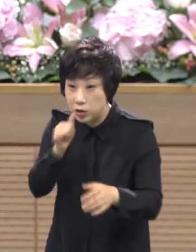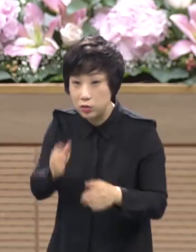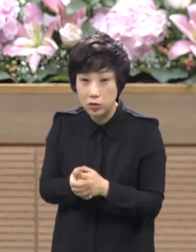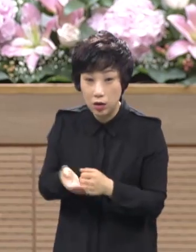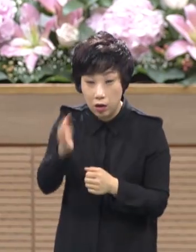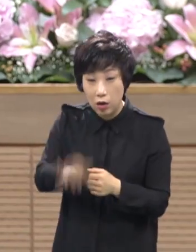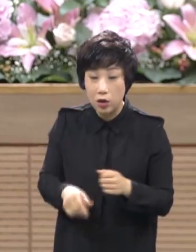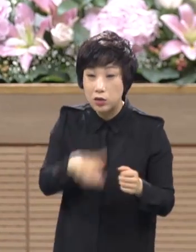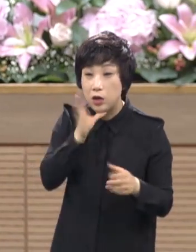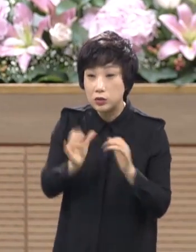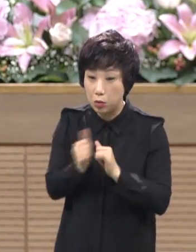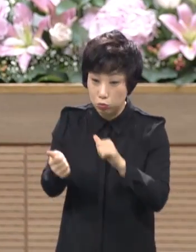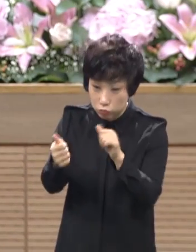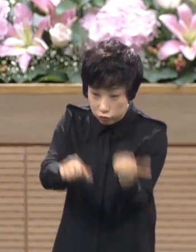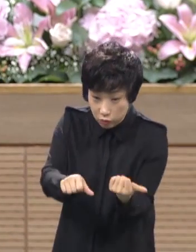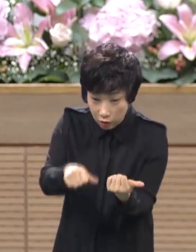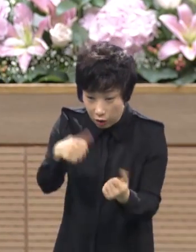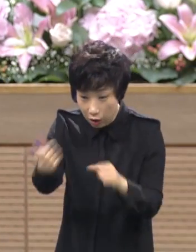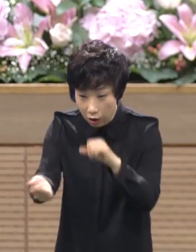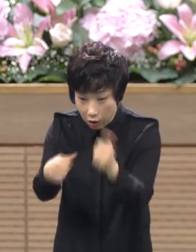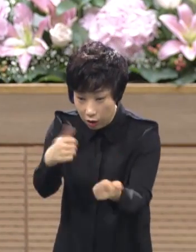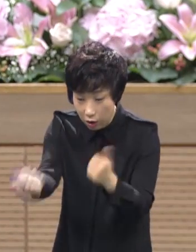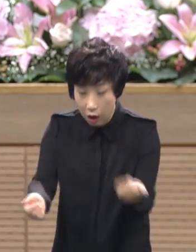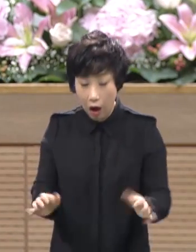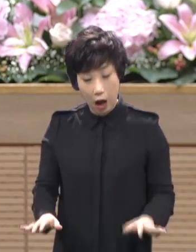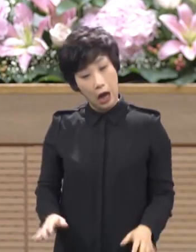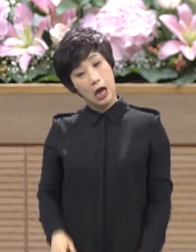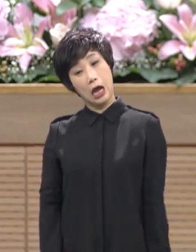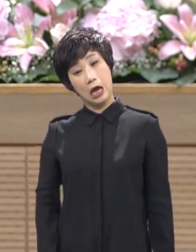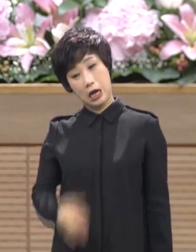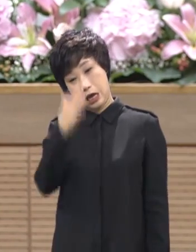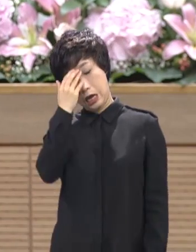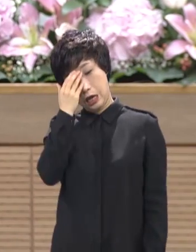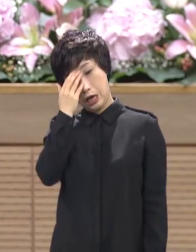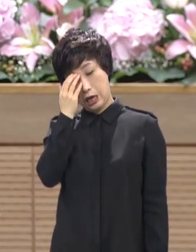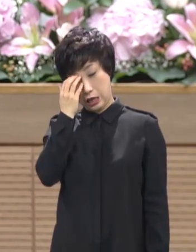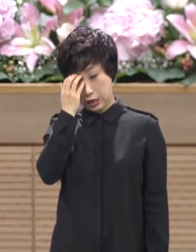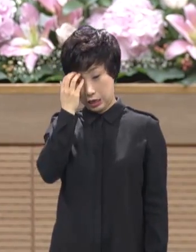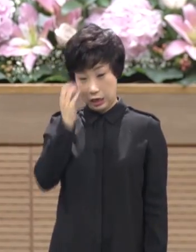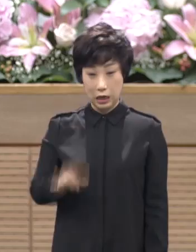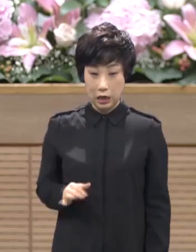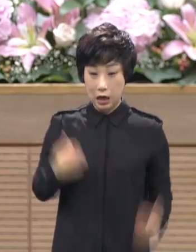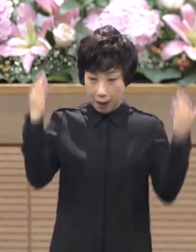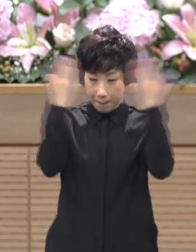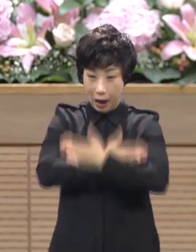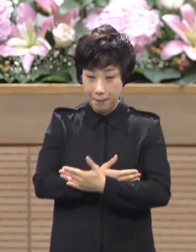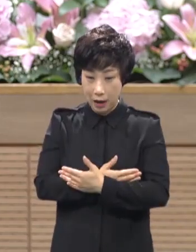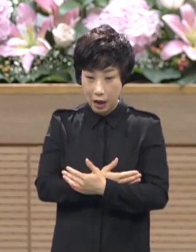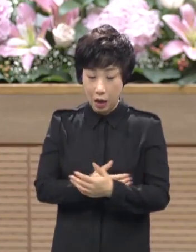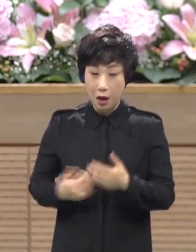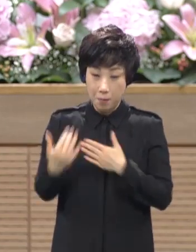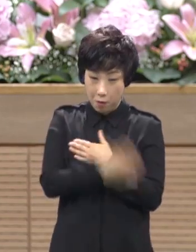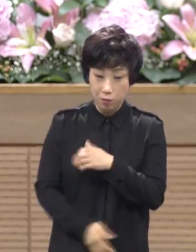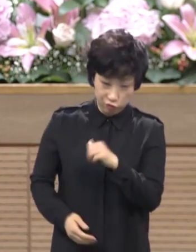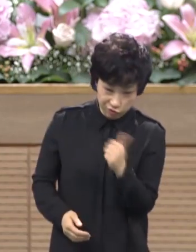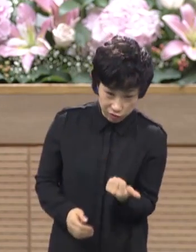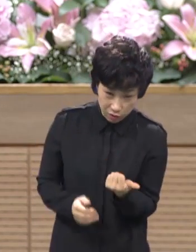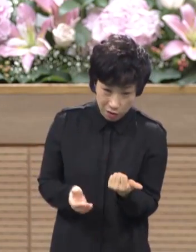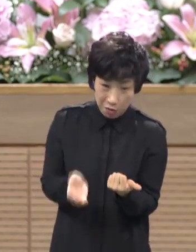죽네. 안 죽는다고 했으니까 그 시체를 밤중에 갖다 내비리고 별짓다 해도